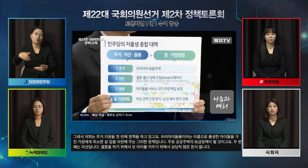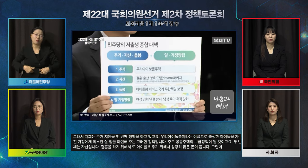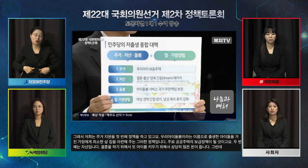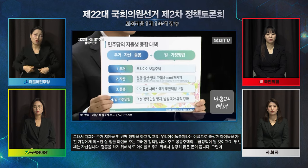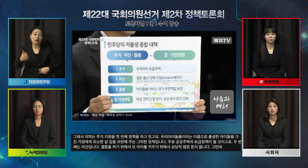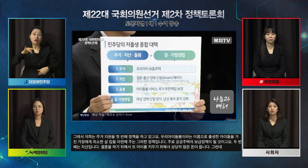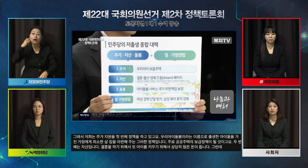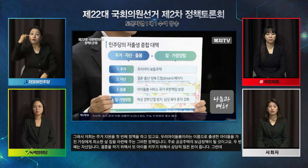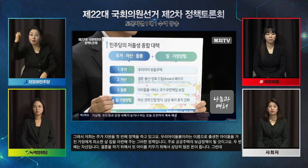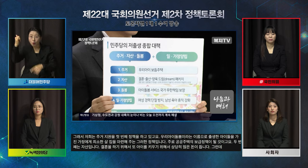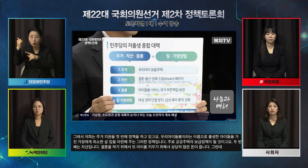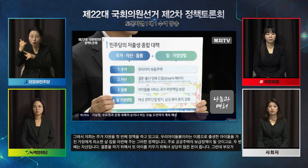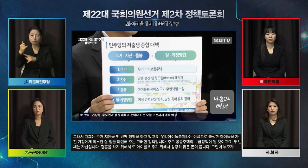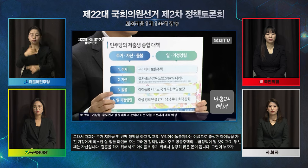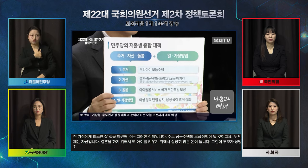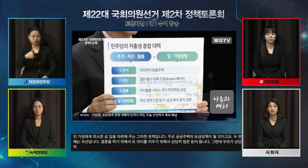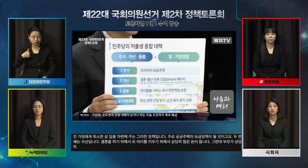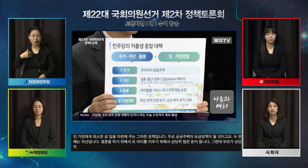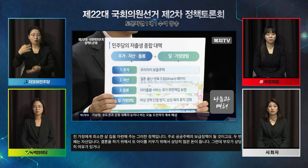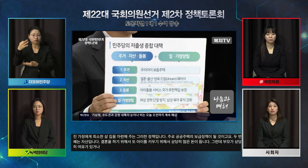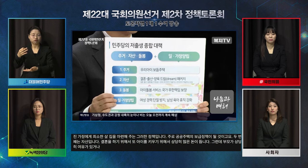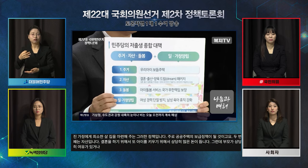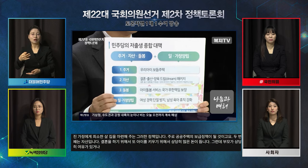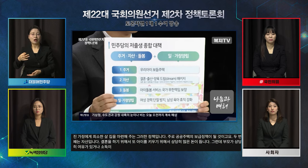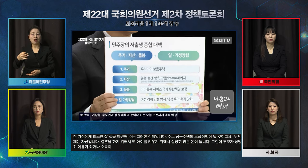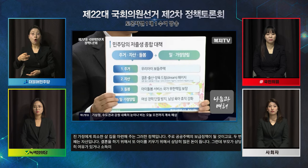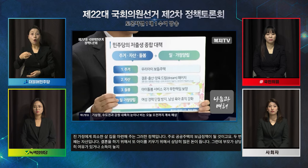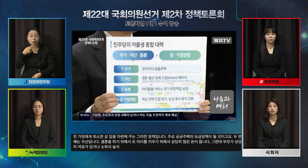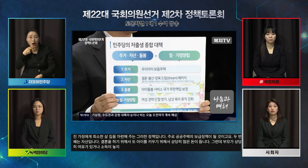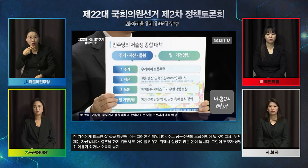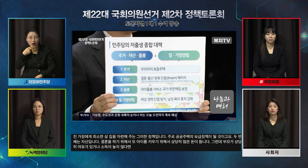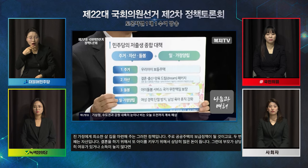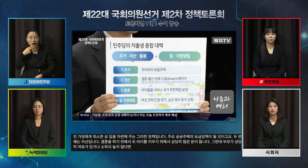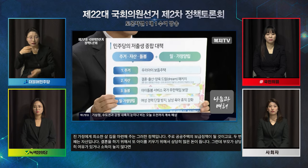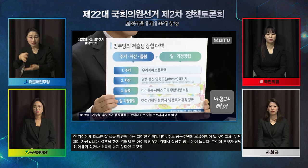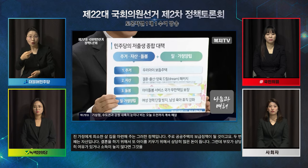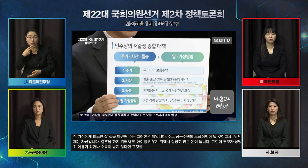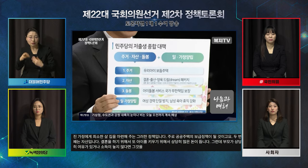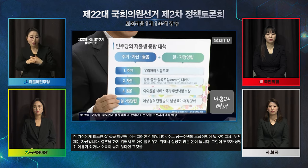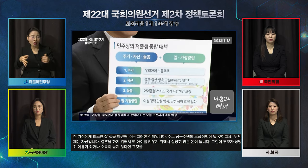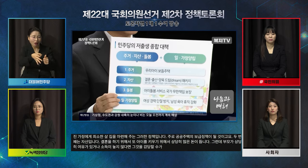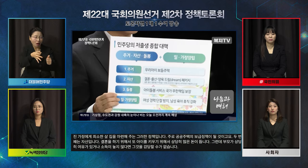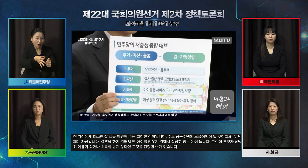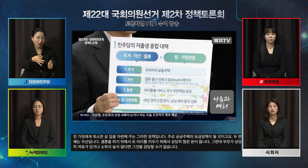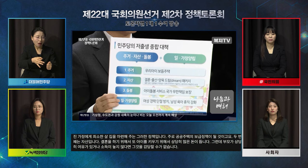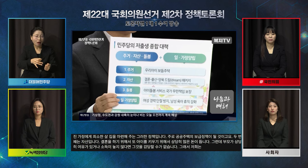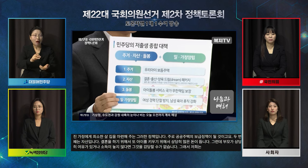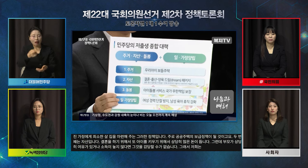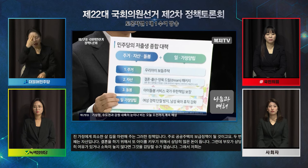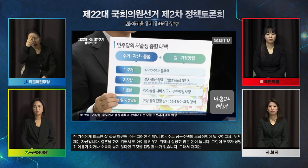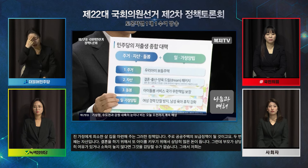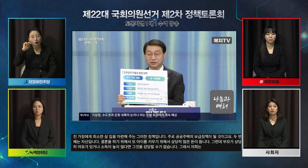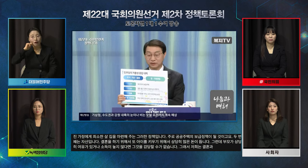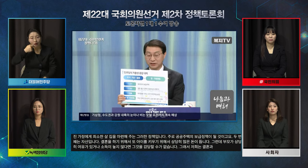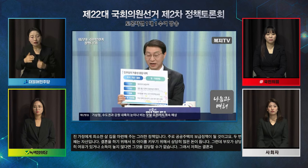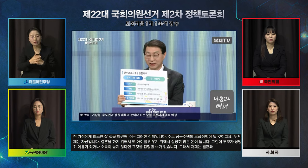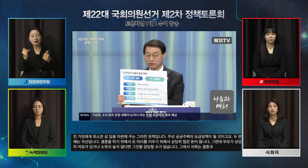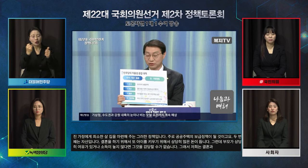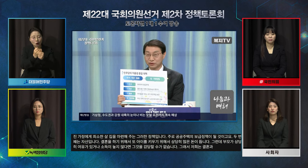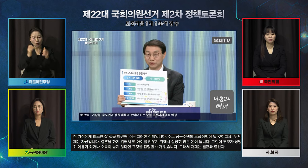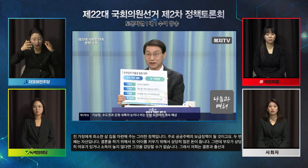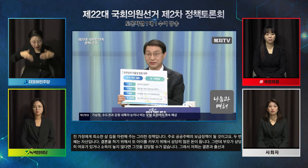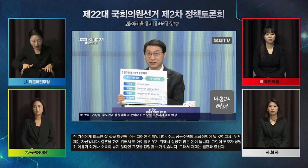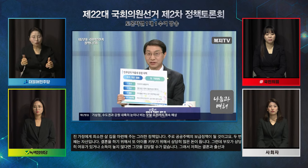부모가 상당히 여유가 있거나 소득이 높지 않다면 그걸 감당할 수가 없습니다. 그래서 저희들은 결혼과 출산과